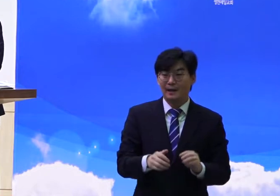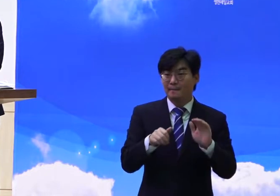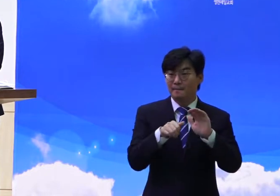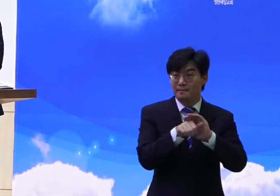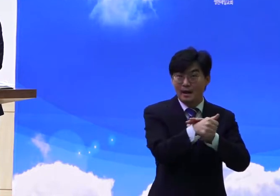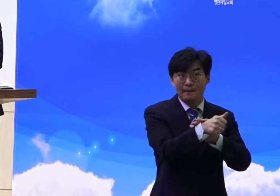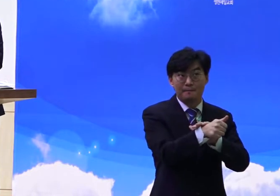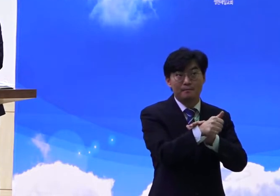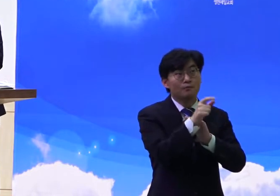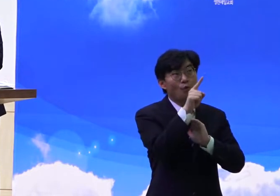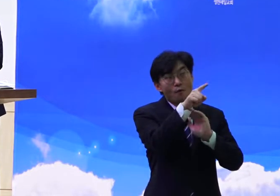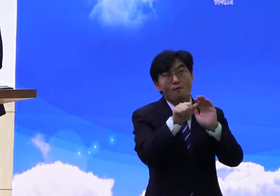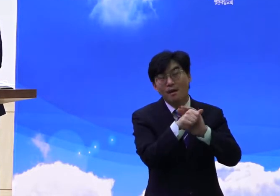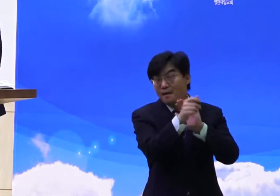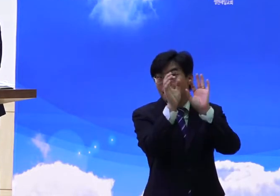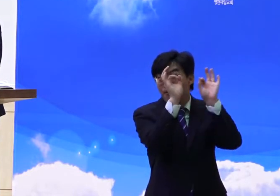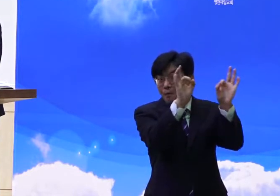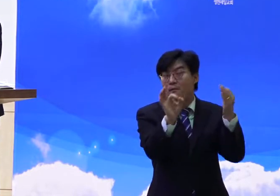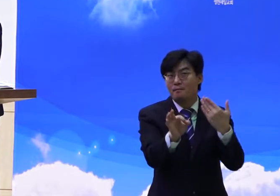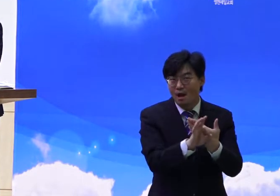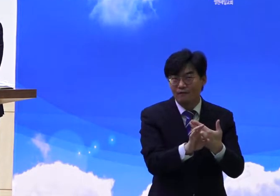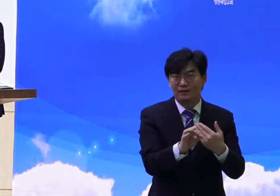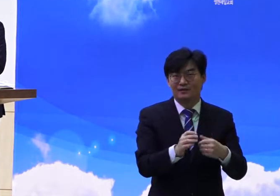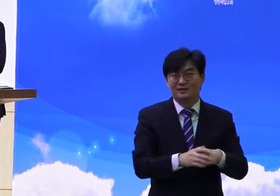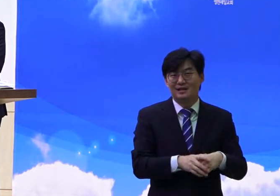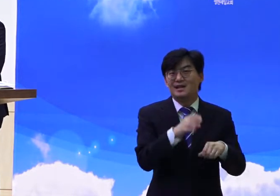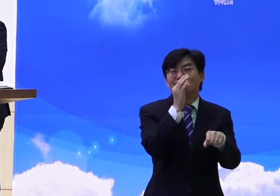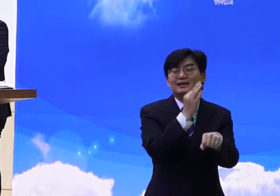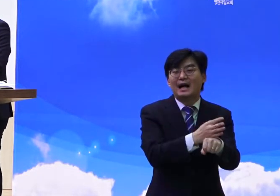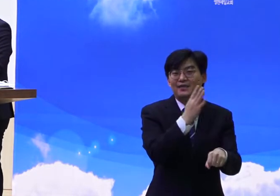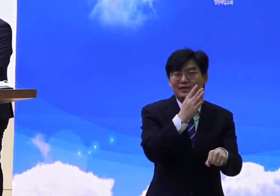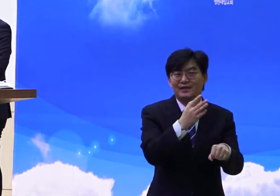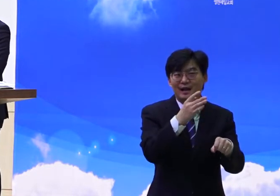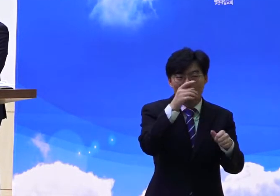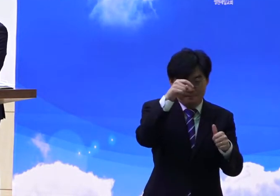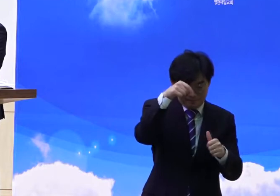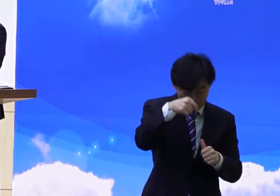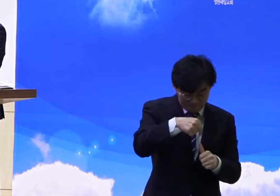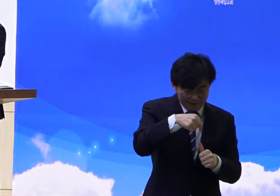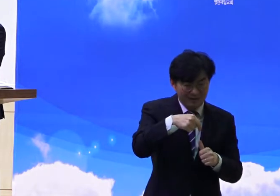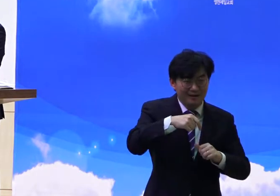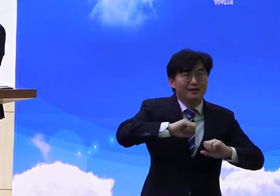노뱀을 바라보라는 명령에 단순하게 순종하는 것이었습니다.